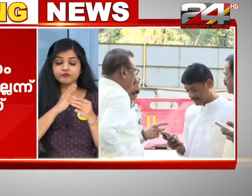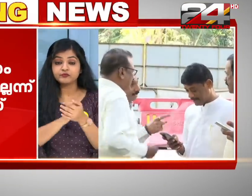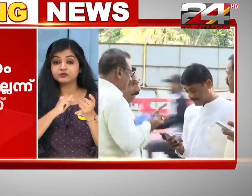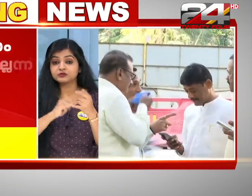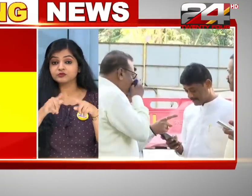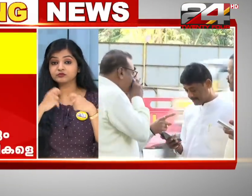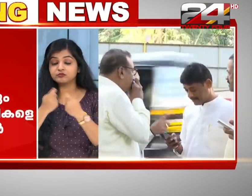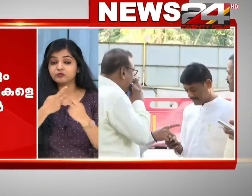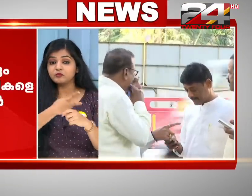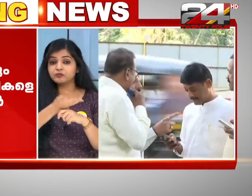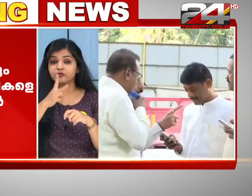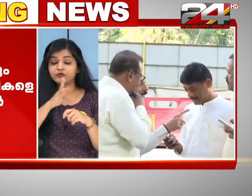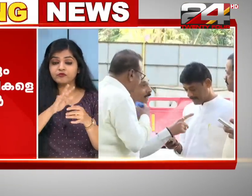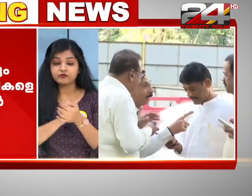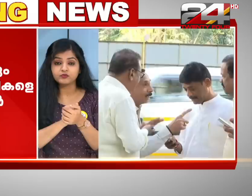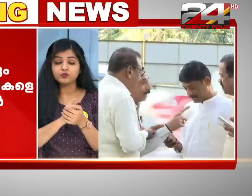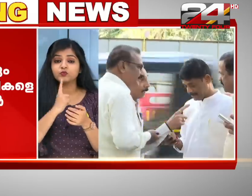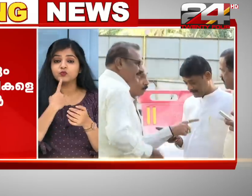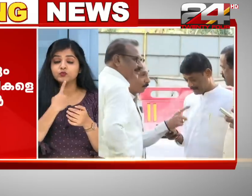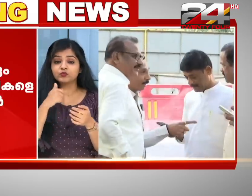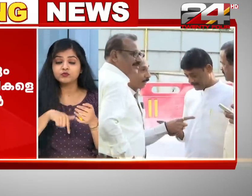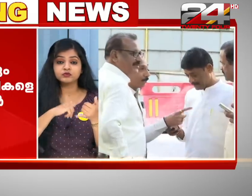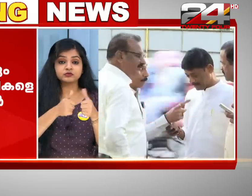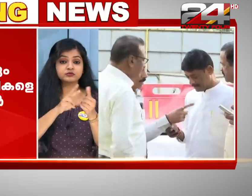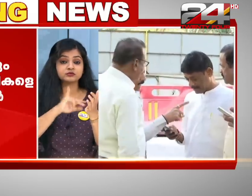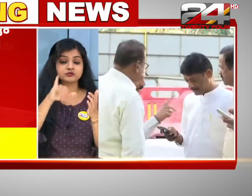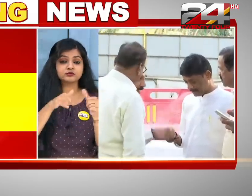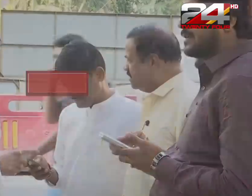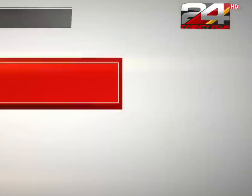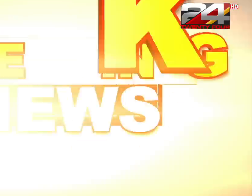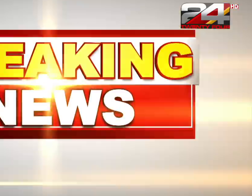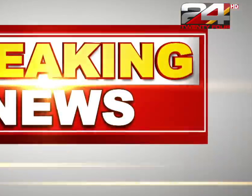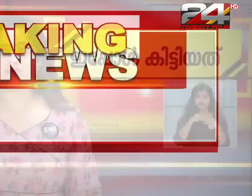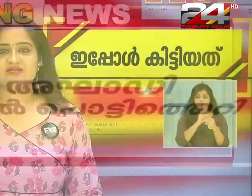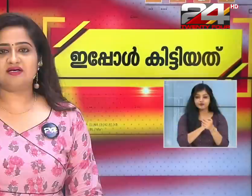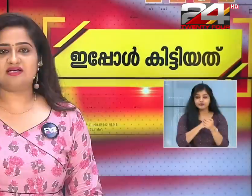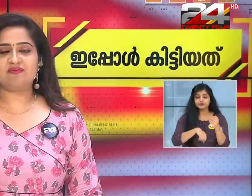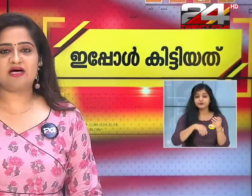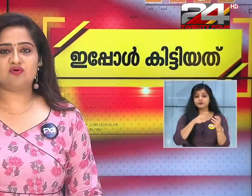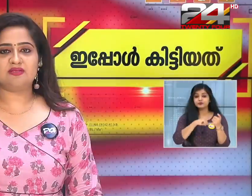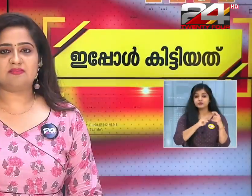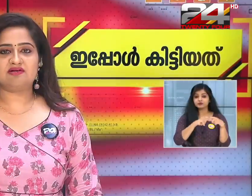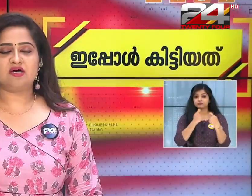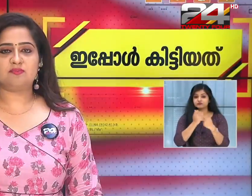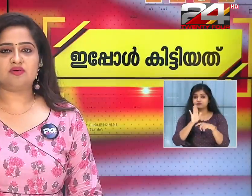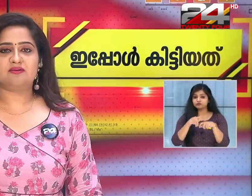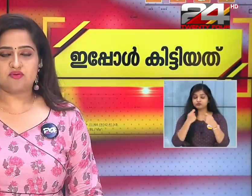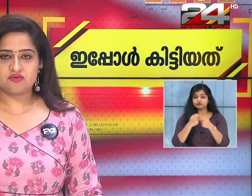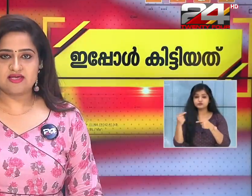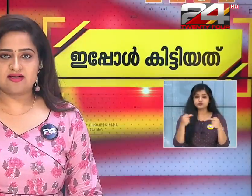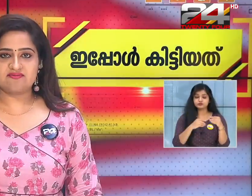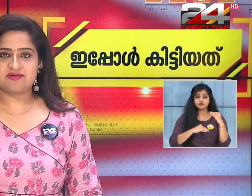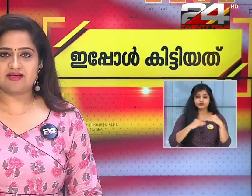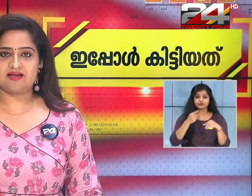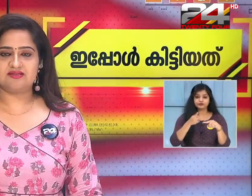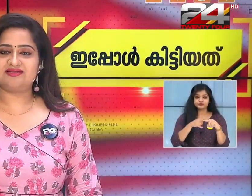മറുപടി കൊടുക്കുന്നതാണ്. ആരാണ് ഈ സഞ്ജയ് നിരുപം എന്നതാണ്. മഹാരാഷ്ട്രയിൽ കോൺഗ്രസും ശിവസേന ഉദ്ധവ് താക്കറെ വിഭാഗവും തമ്മിൽ വാക്പോര്